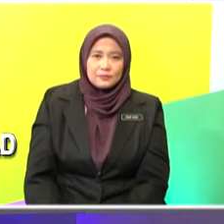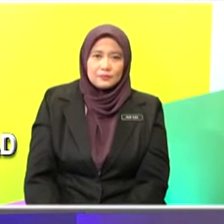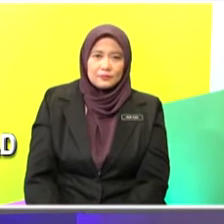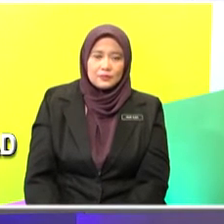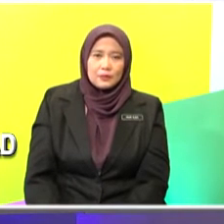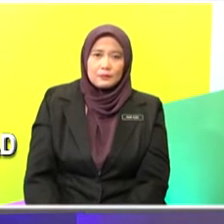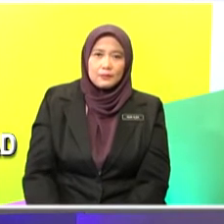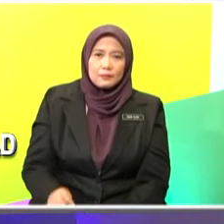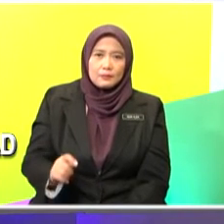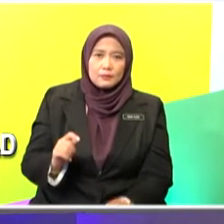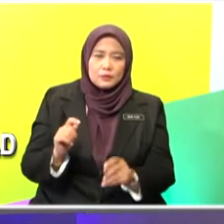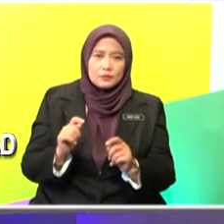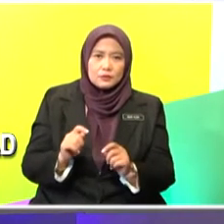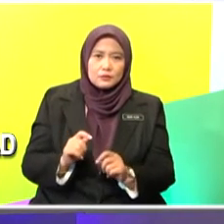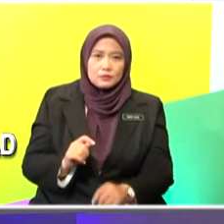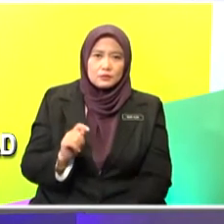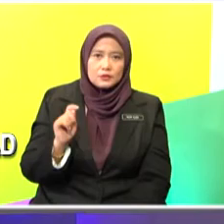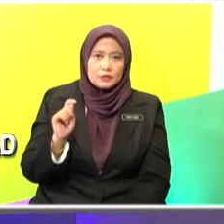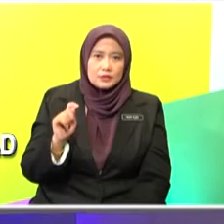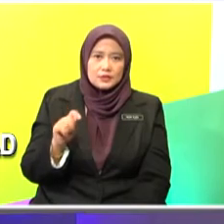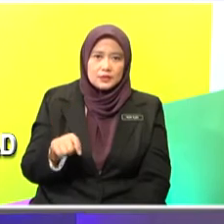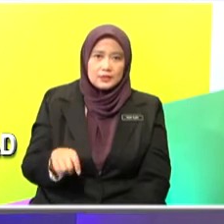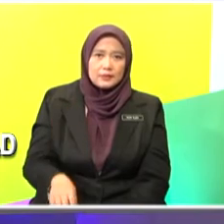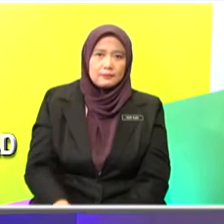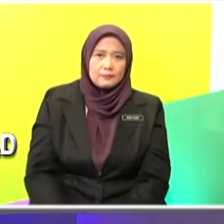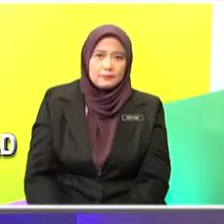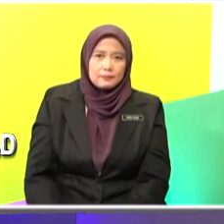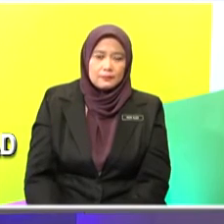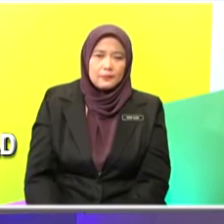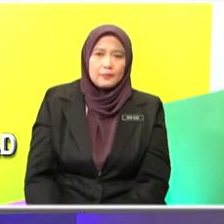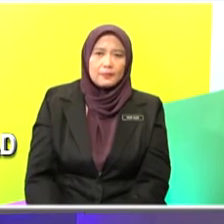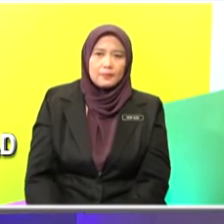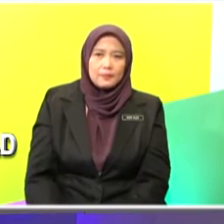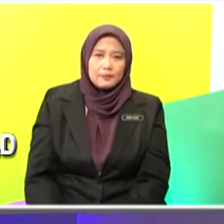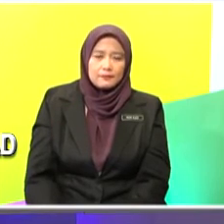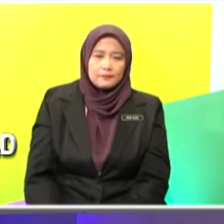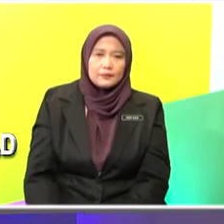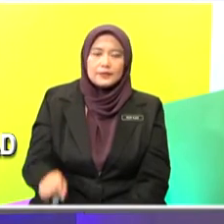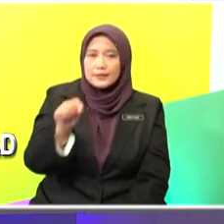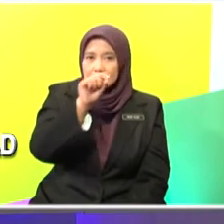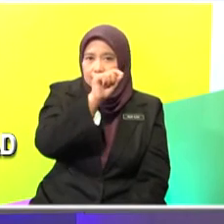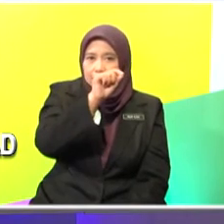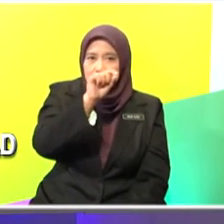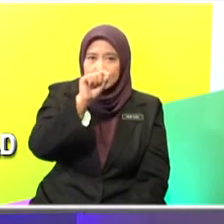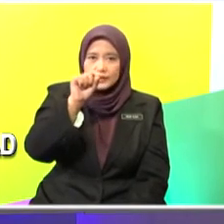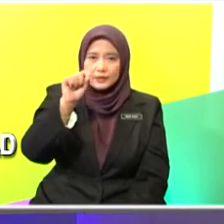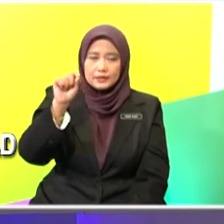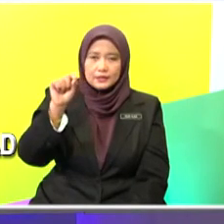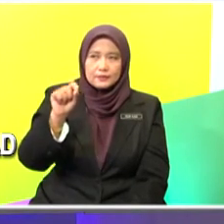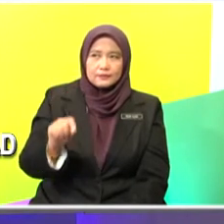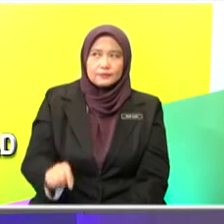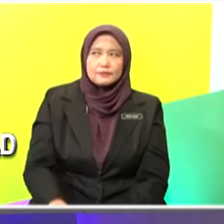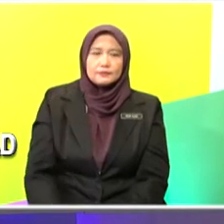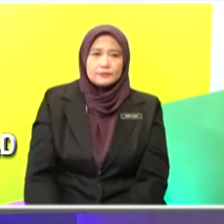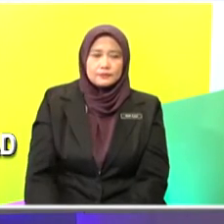dahulu. Melintang. Betul ke, cikgu? Okey, betul. Okey, saya buat dulu ya. Garis. Okey, kita tarik.